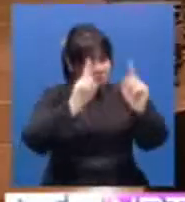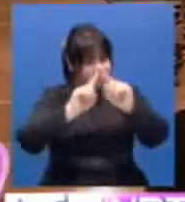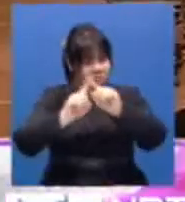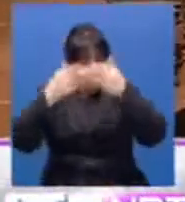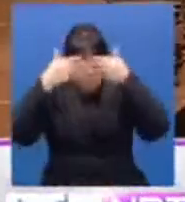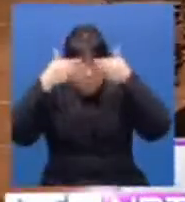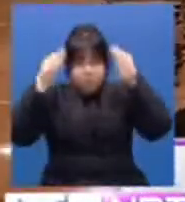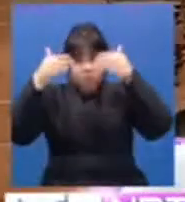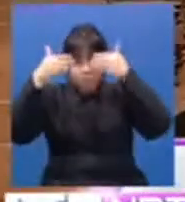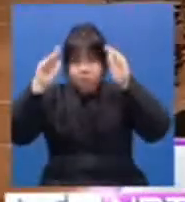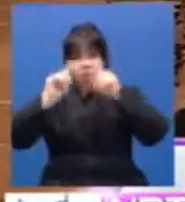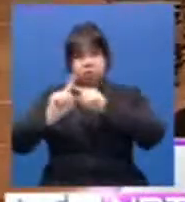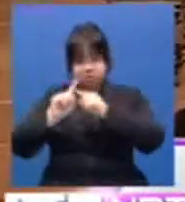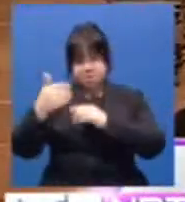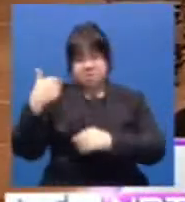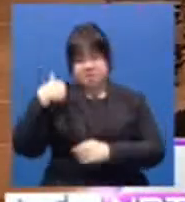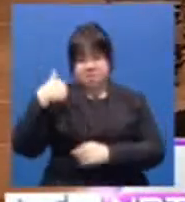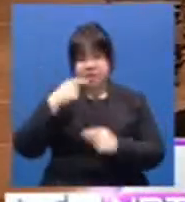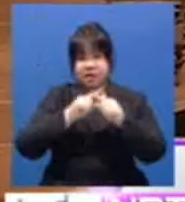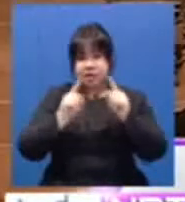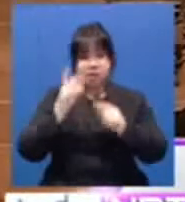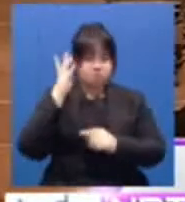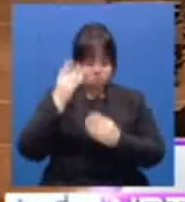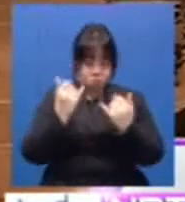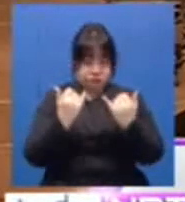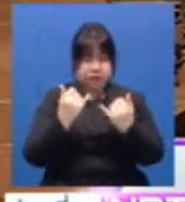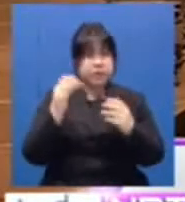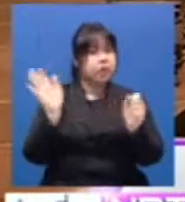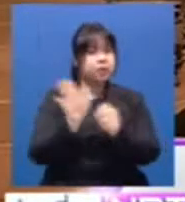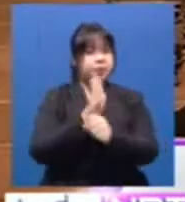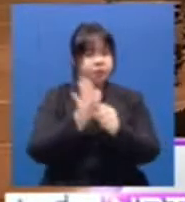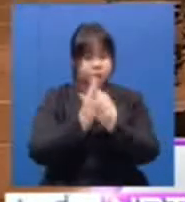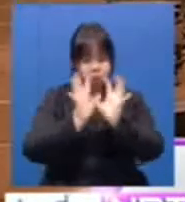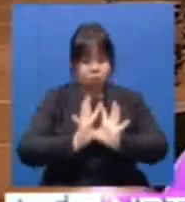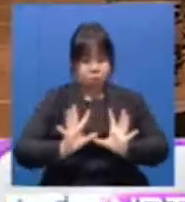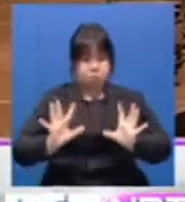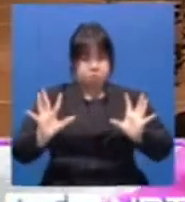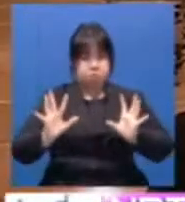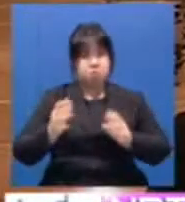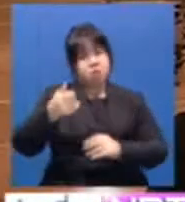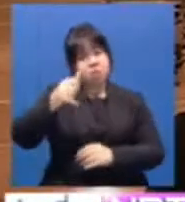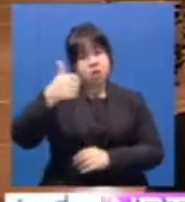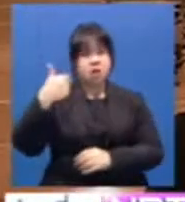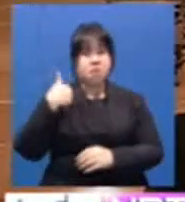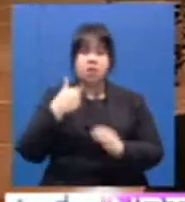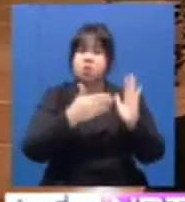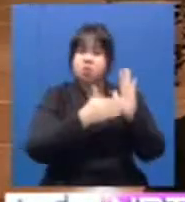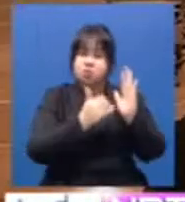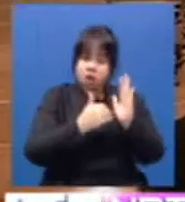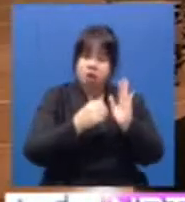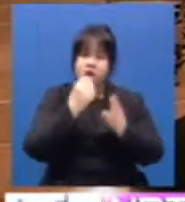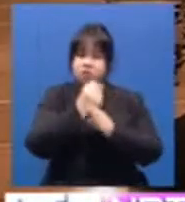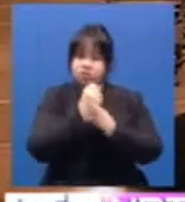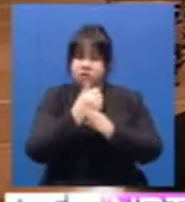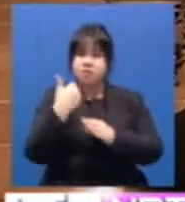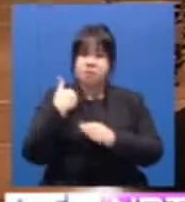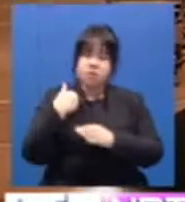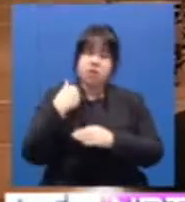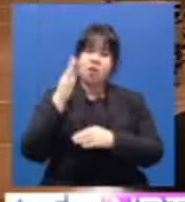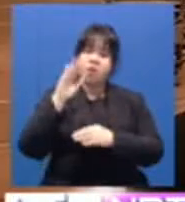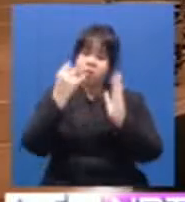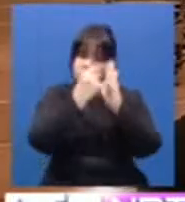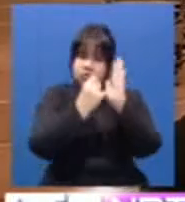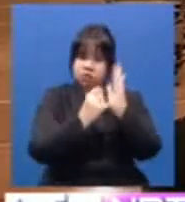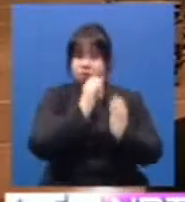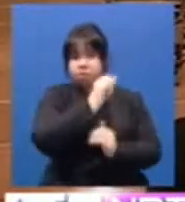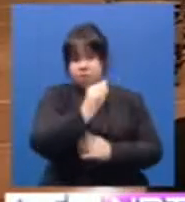าด้วยวันนี้อาจจะไม่ได้มาแต่ว่าพรุ่งนี้มาเต็มจัดเต็มแน่ๆนะฮะบางคนอาจจะมีธุระมีคอนเสิร์ตต่างประเทศไอ้ต่าง